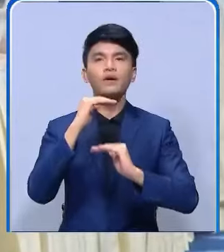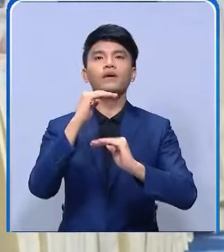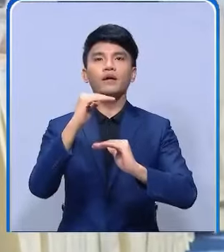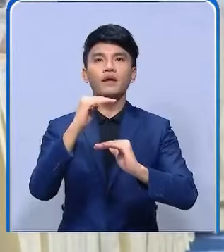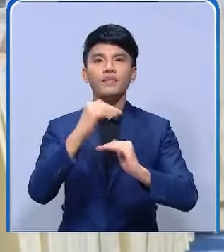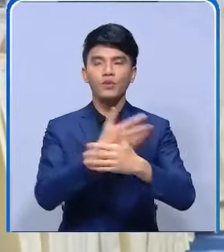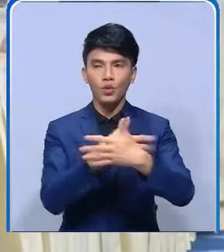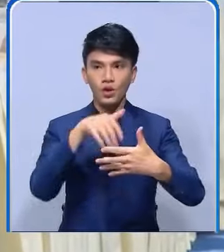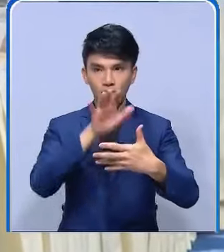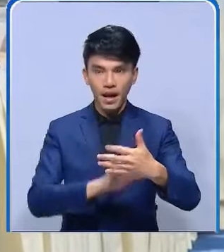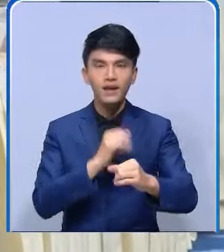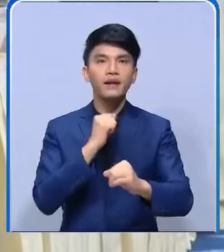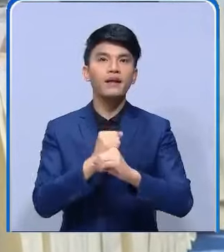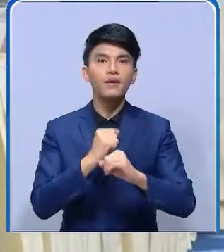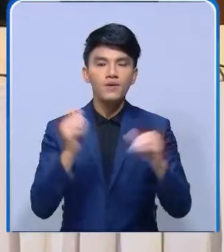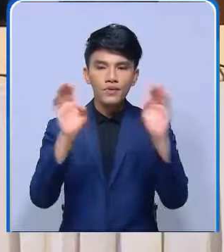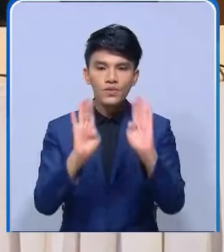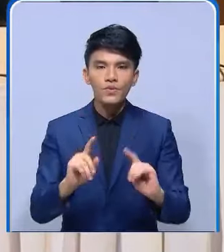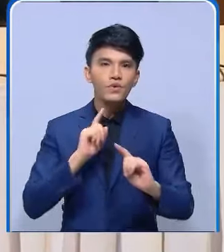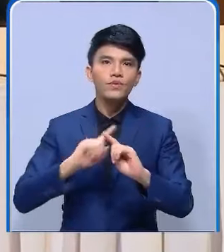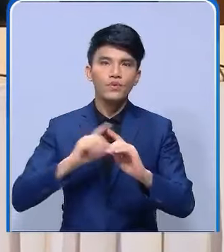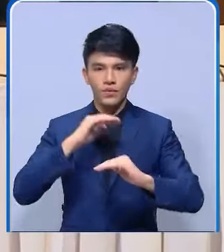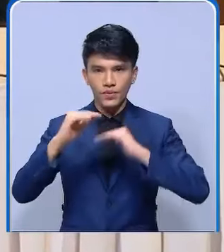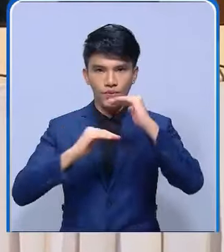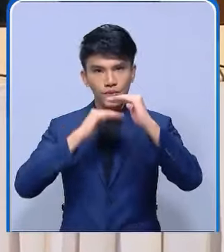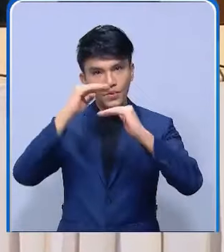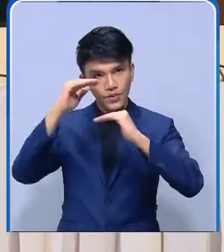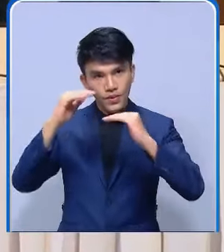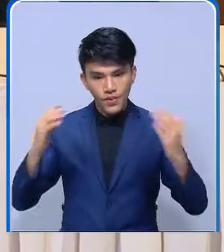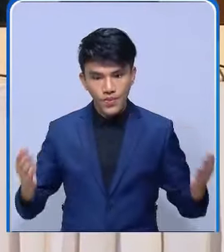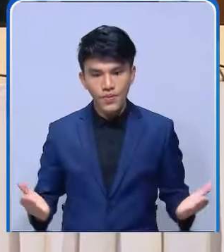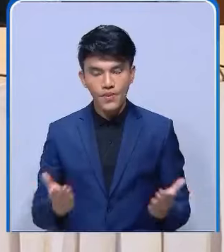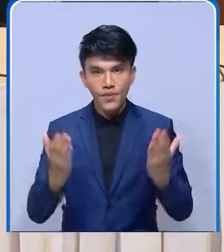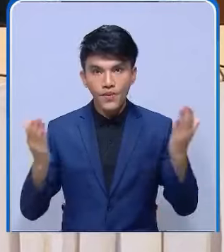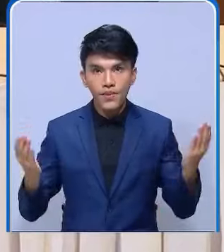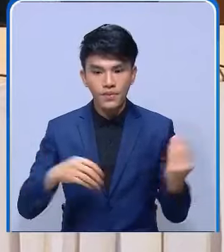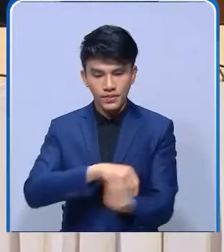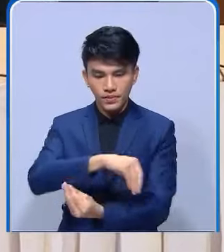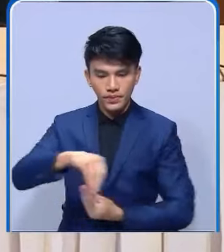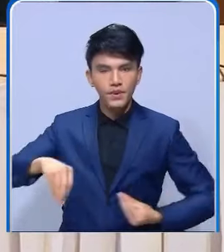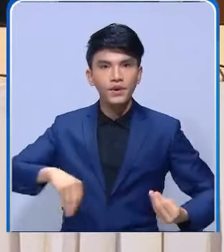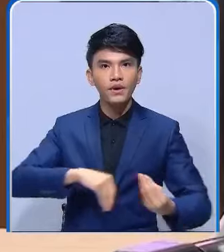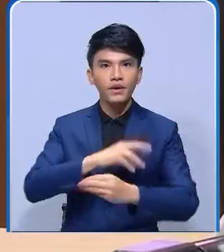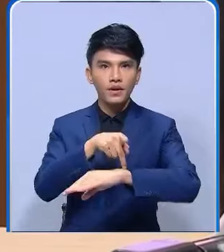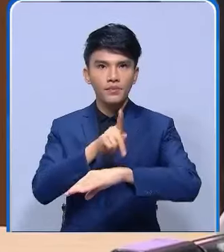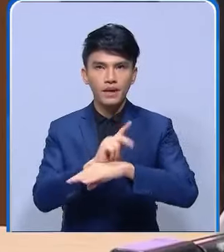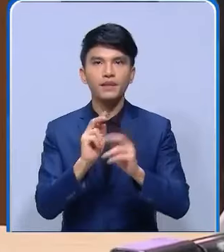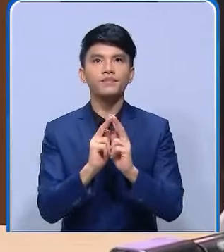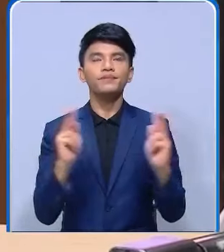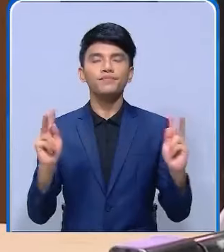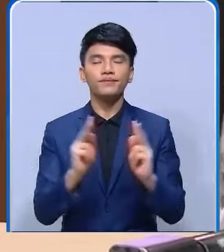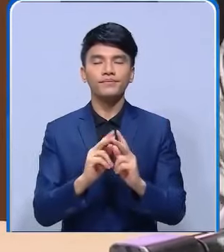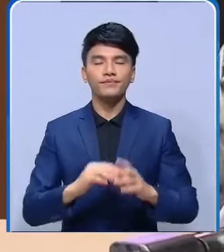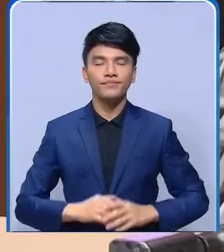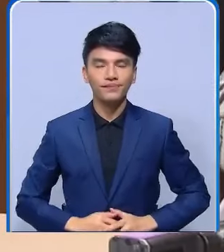ประเทศในด้านต่างๆและคณะกรรมการพัฒนาซอฟต์พาวเวอร์แห่งชาติที่มีนายแพทย์สุรพงษ์สืบวงศ์ลีเป็นประธานคณะกรรมการนะคะ แล้ว